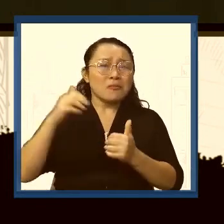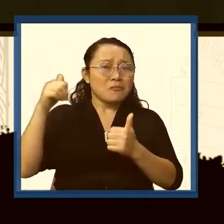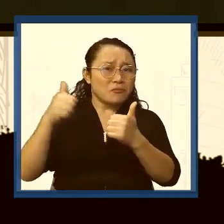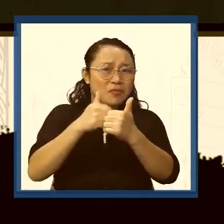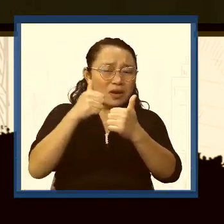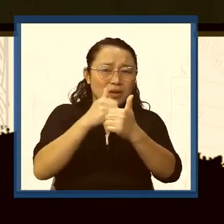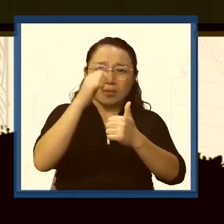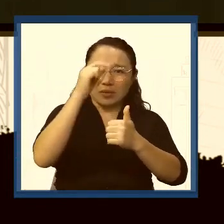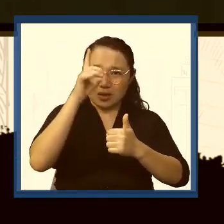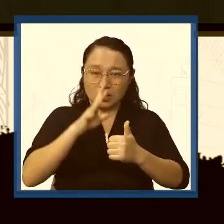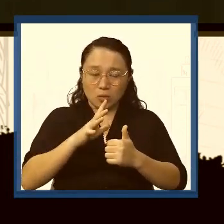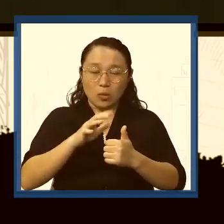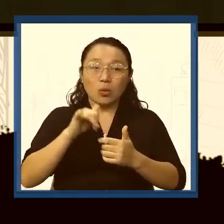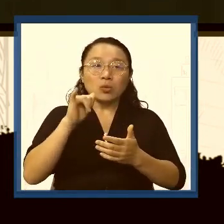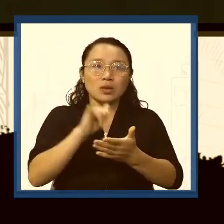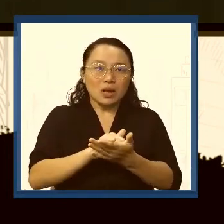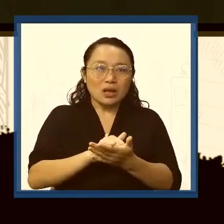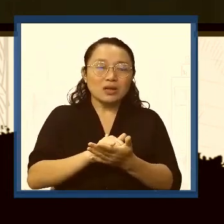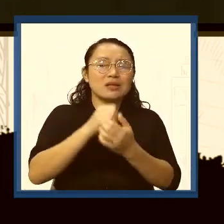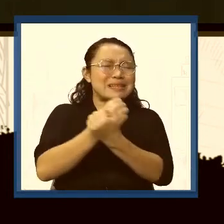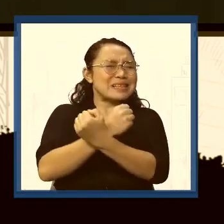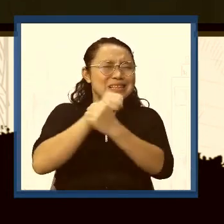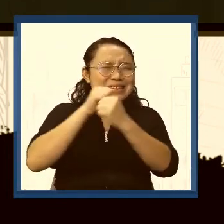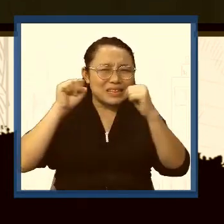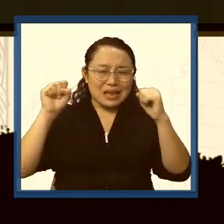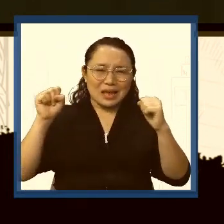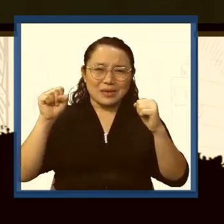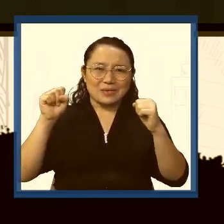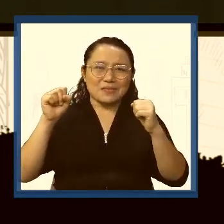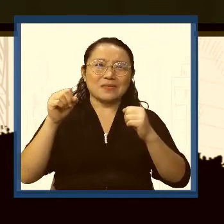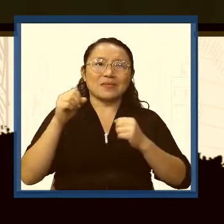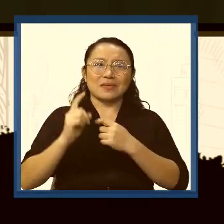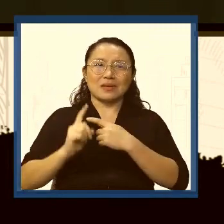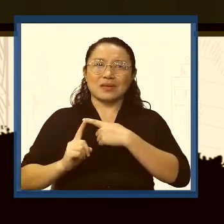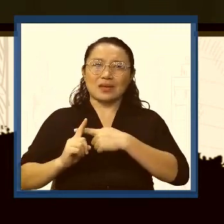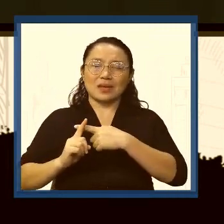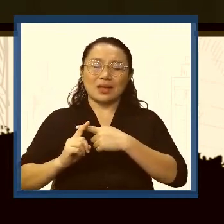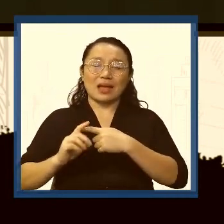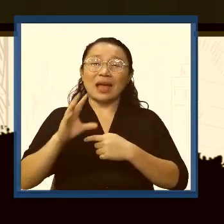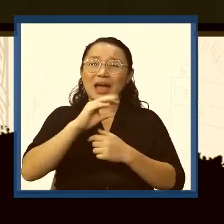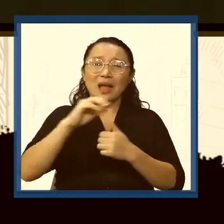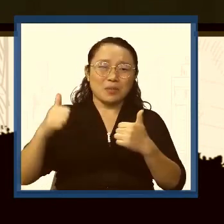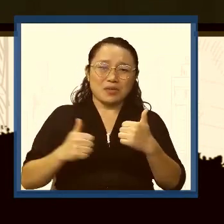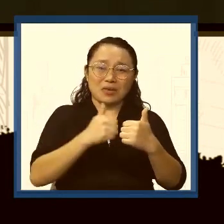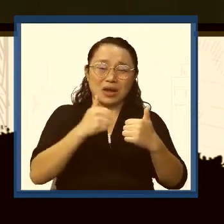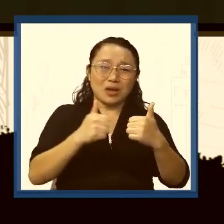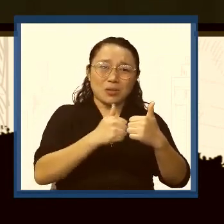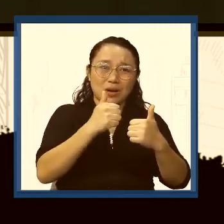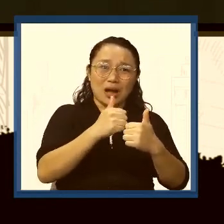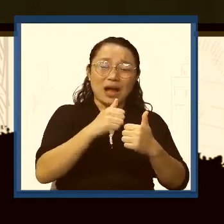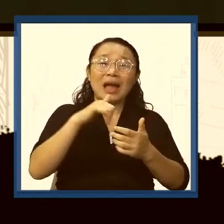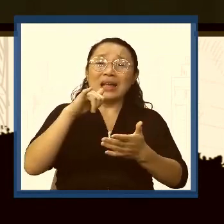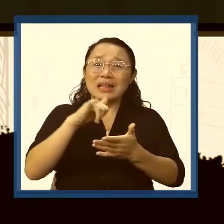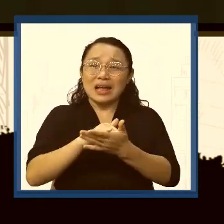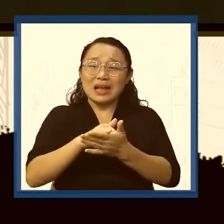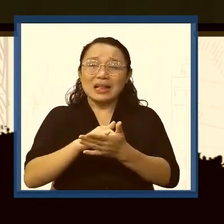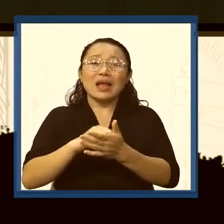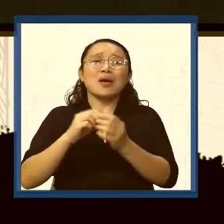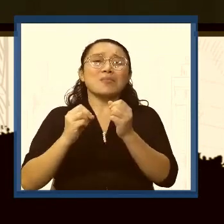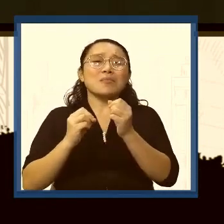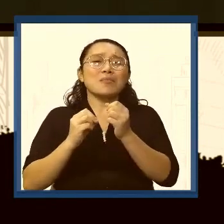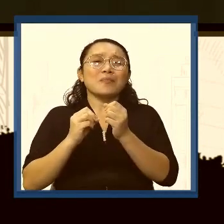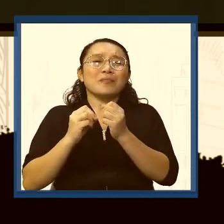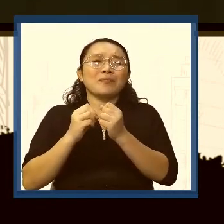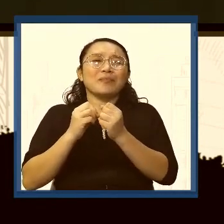nga giluwas ni Kristo. O pinagi sa imong pagtuman sa kasuguan, nagpaila nga namunga sa imong